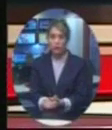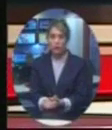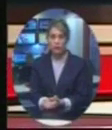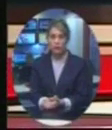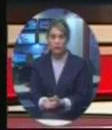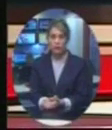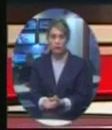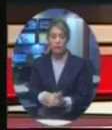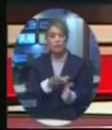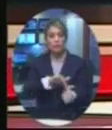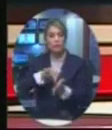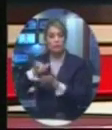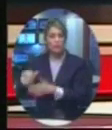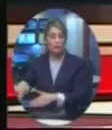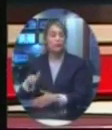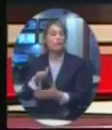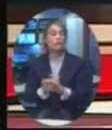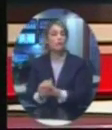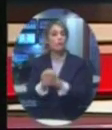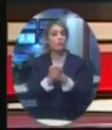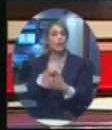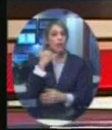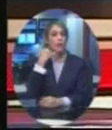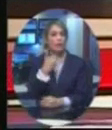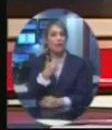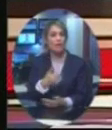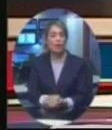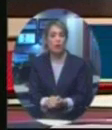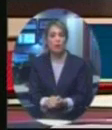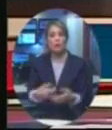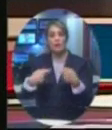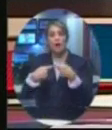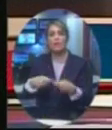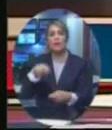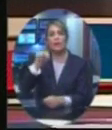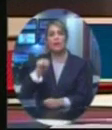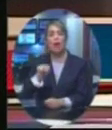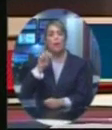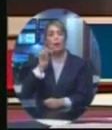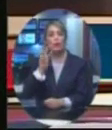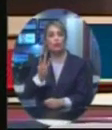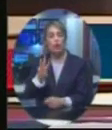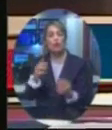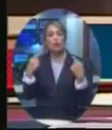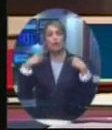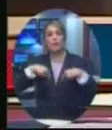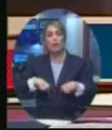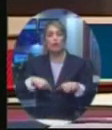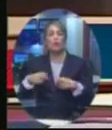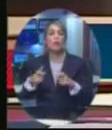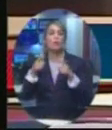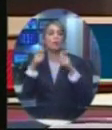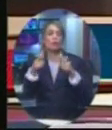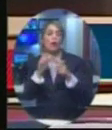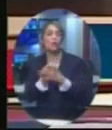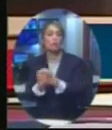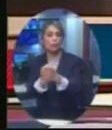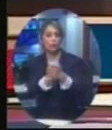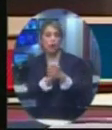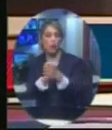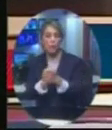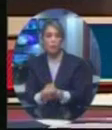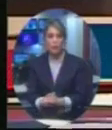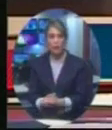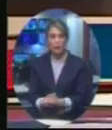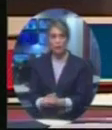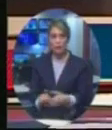ואנחנו אומרים עכשיו שלום, על קו הטלפון נמצא איתנו חבר הכנסת נחמן שי, יושב ראש המשלחת, שלום לך. שלום